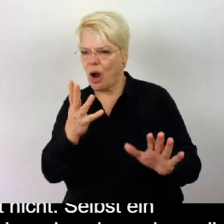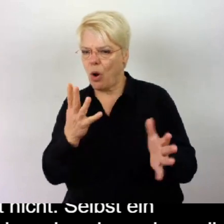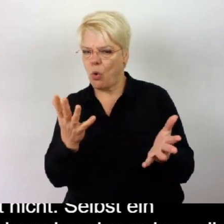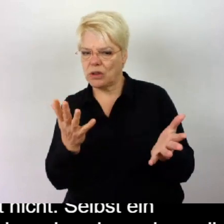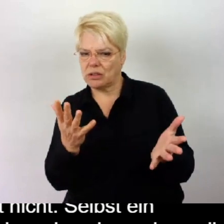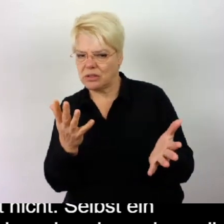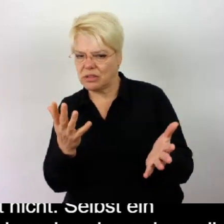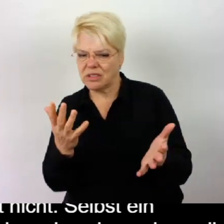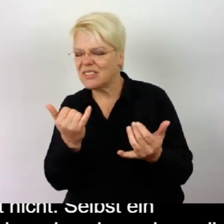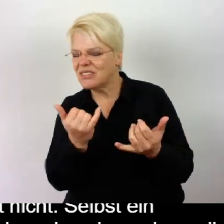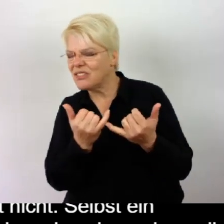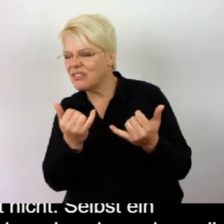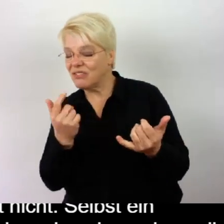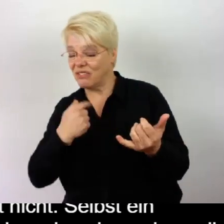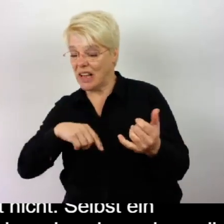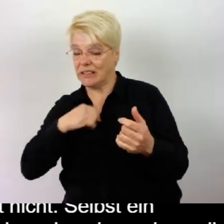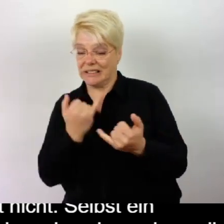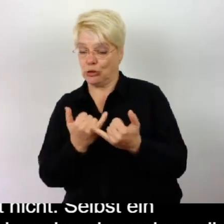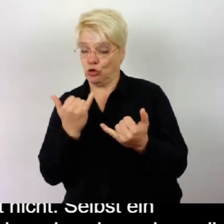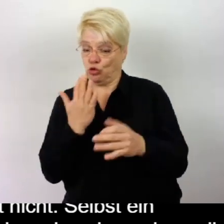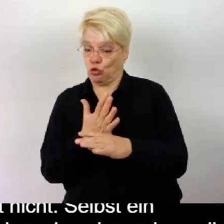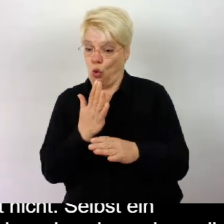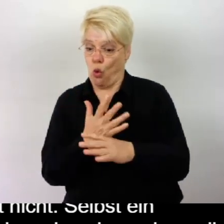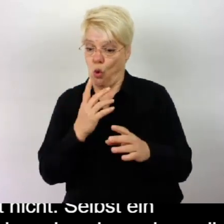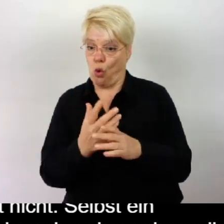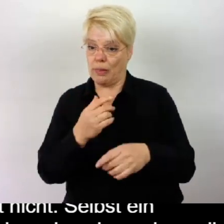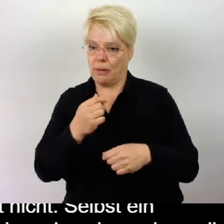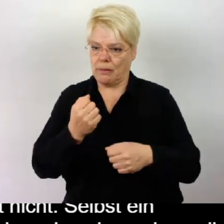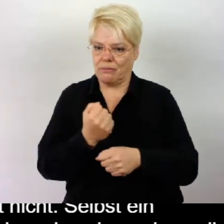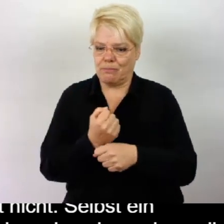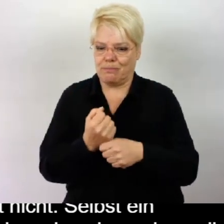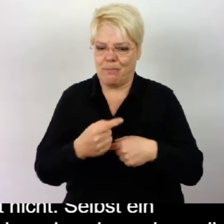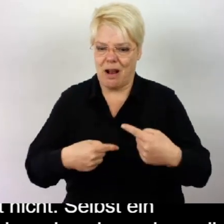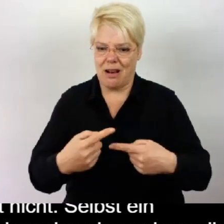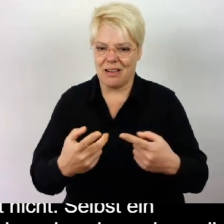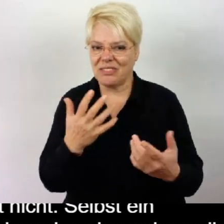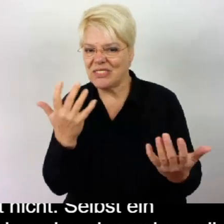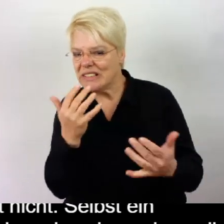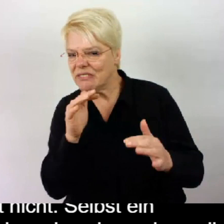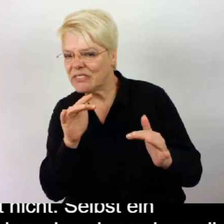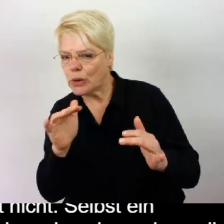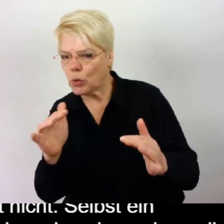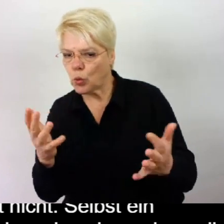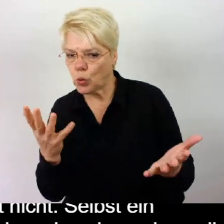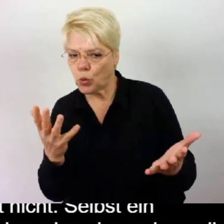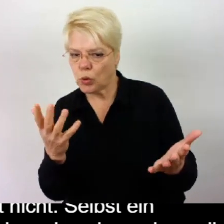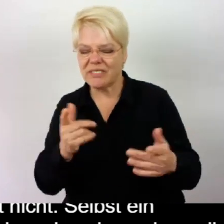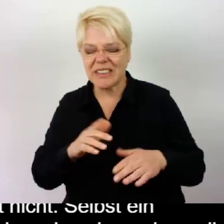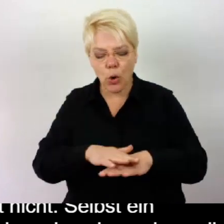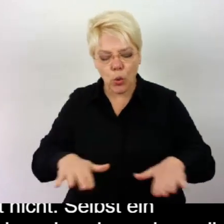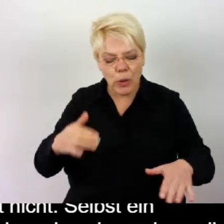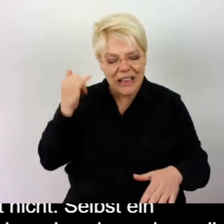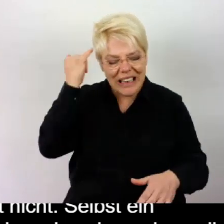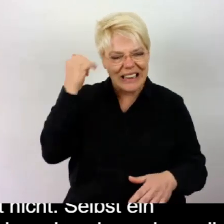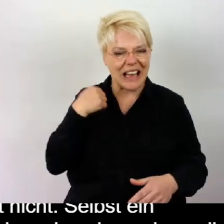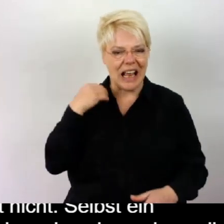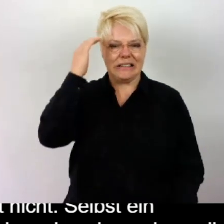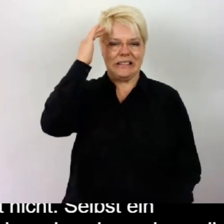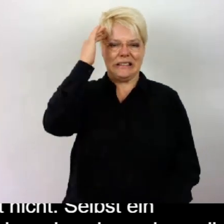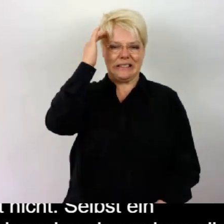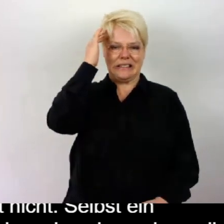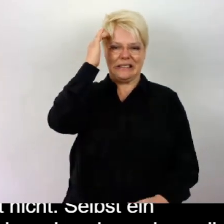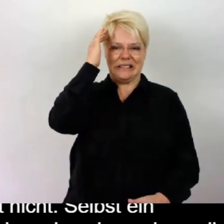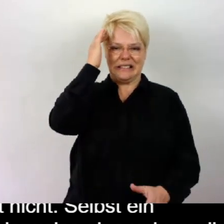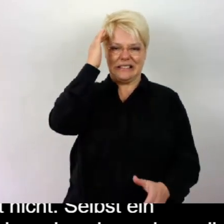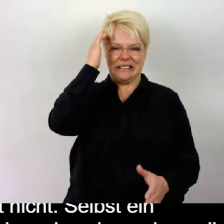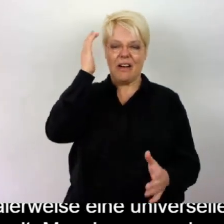und Kitaschließungen. Da haben wir 2 Wochen später gemerkt, es wirkt sich sehr stark aus. Der richtige Schwung nach unten dann auf das Level, was wir jetzt